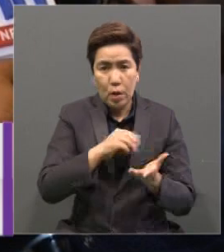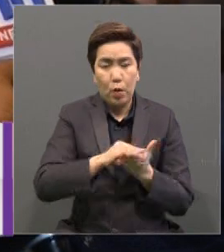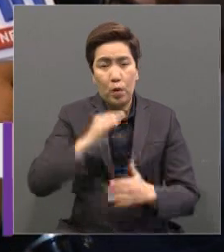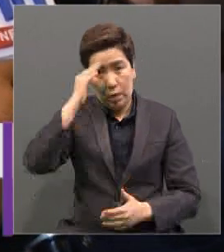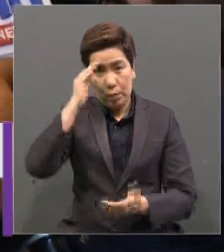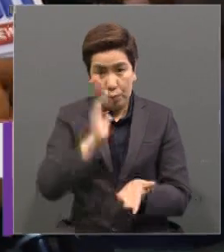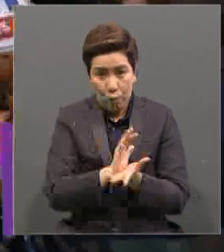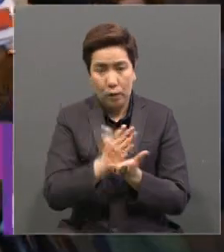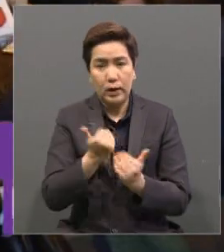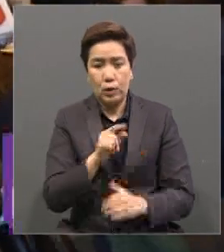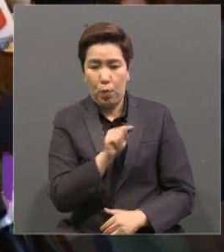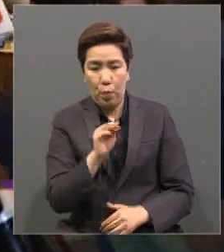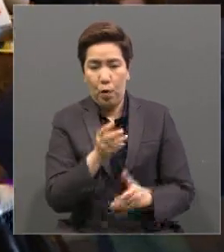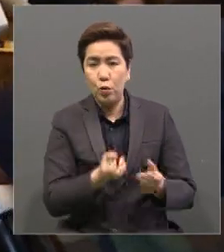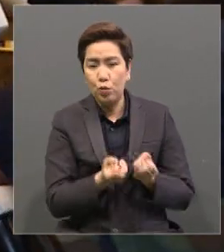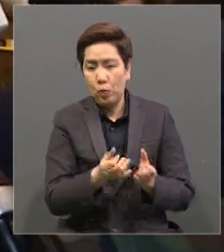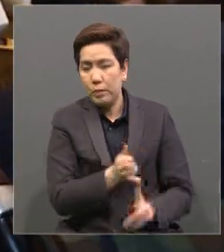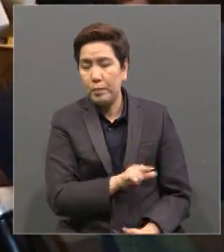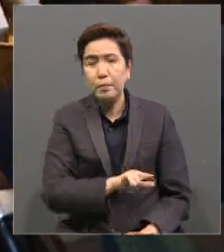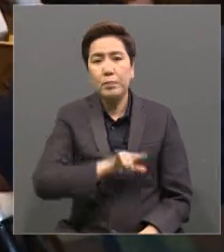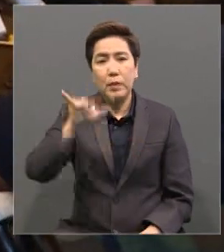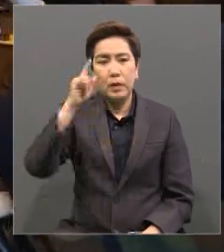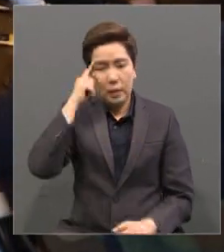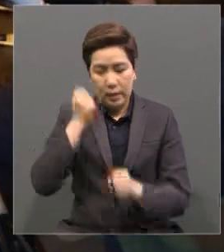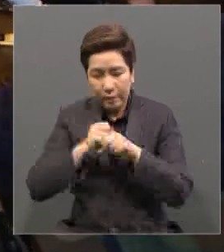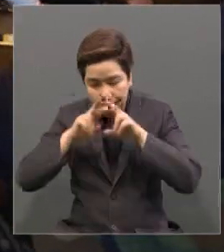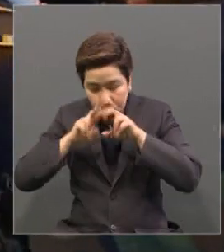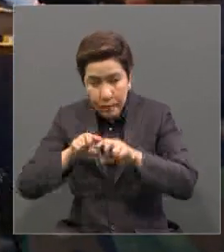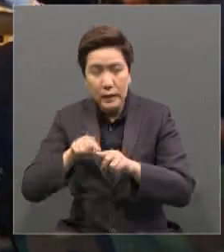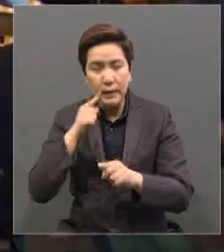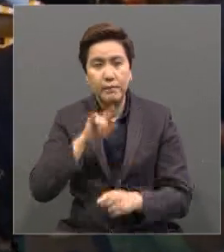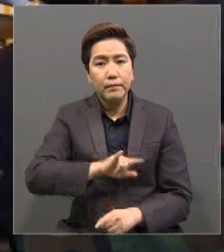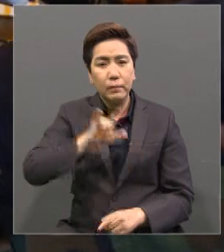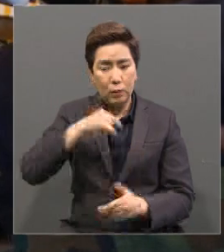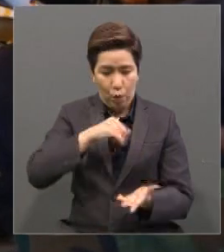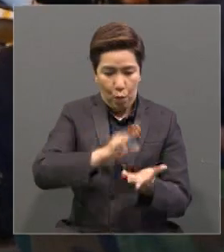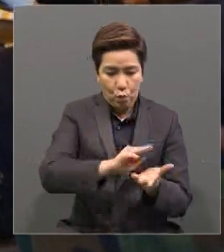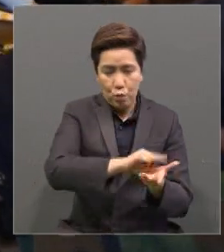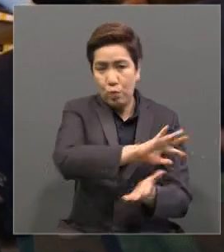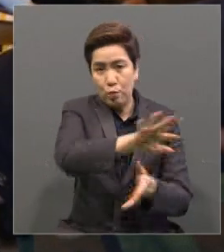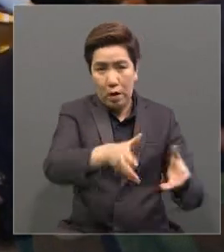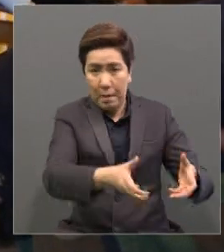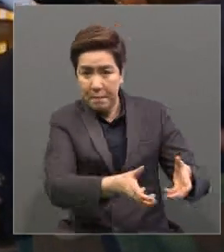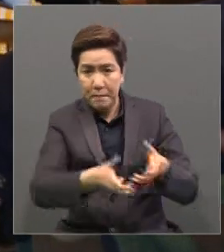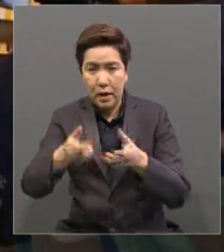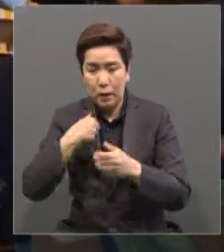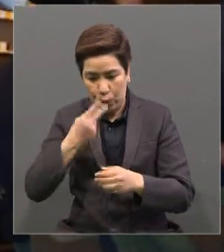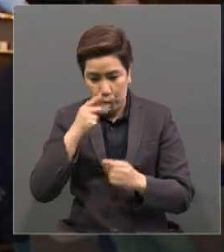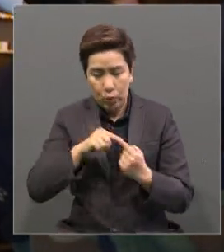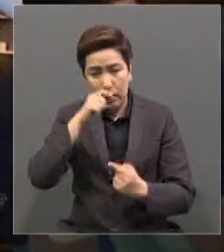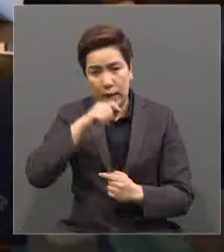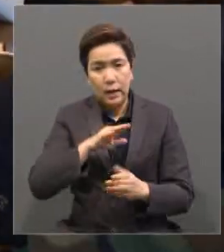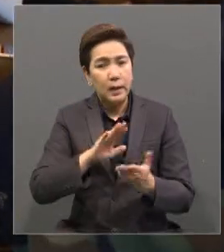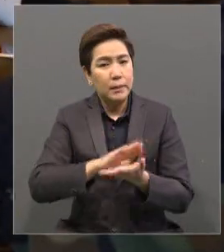จตม.ไปนะครับซึ่งเป็นตำรวจฝ่ายสืบสวนนะครับซึ่งก็นำข้อมูลต่างๆไปนะครับที่เราดำเนินคดีในเมืองไท